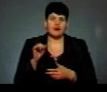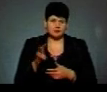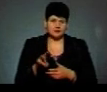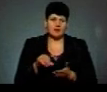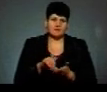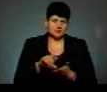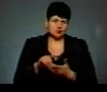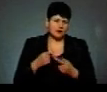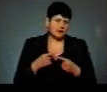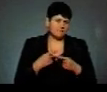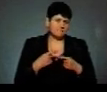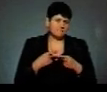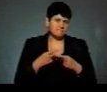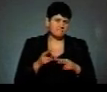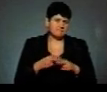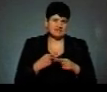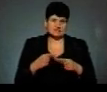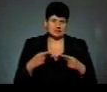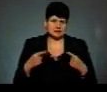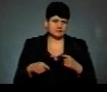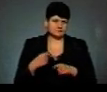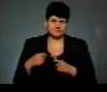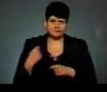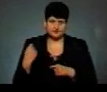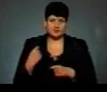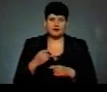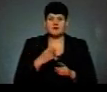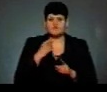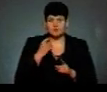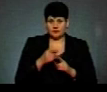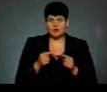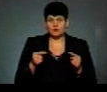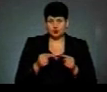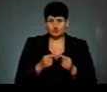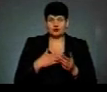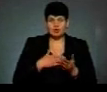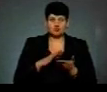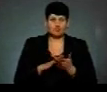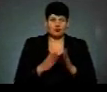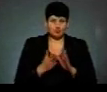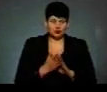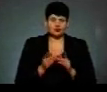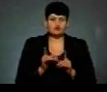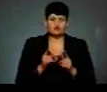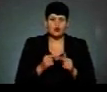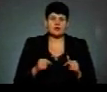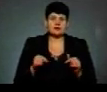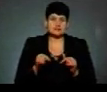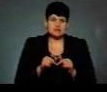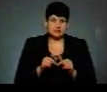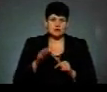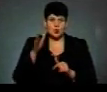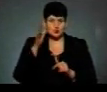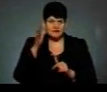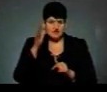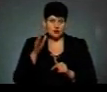без всіляких зловживань, відповідав точно відповідному положенню нашому щодо організації освітнього процесу в